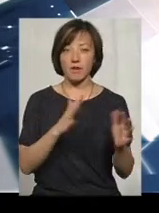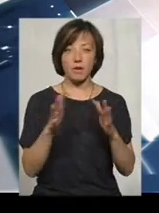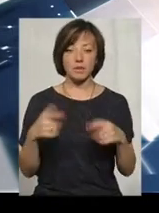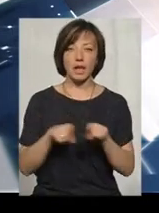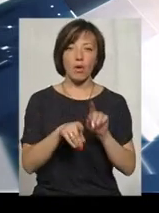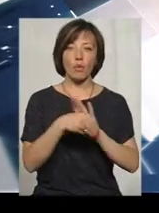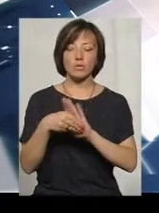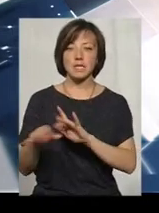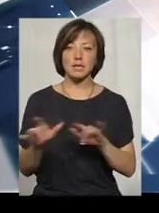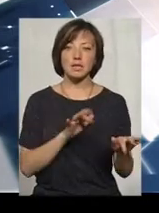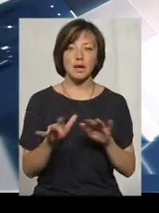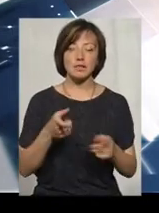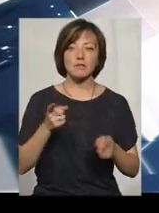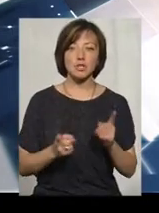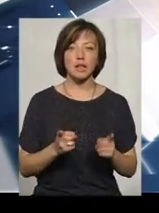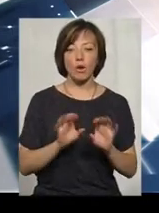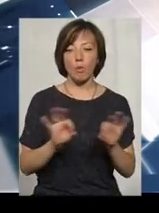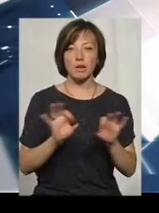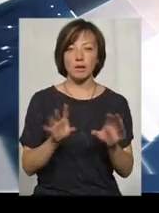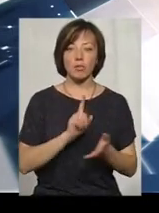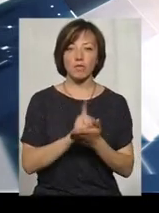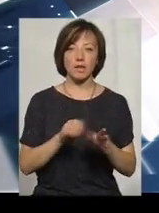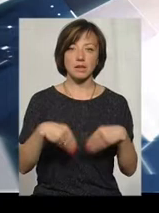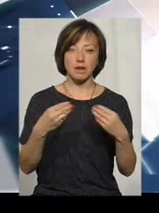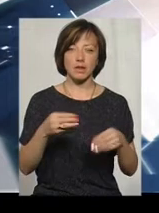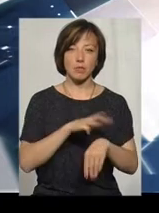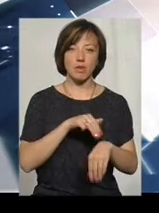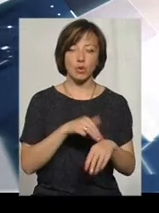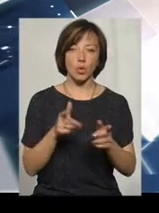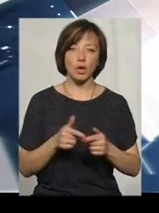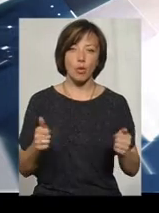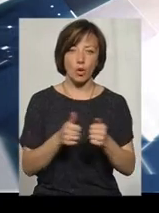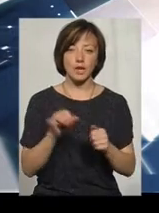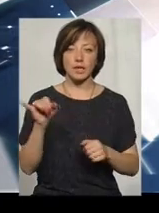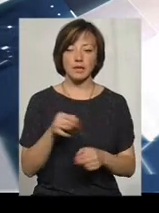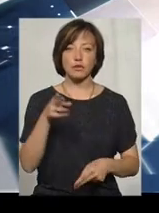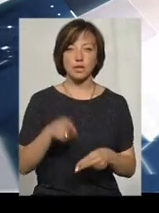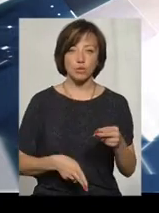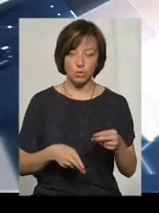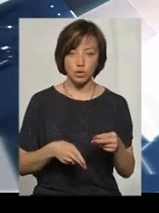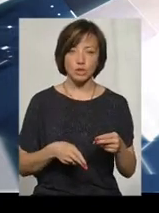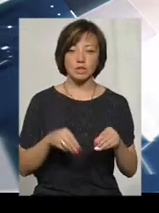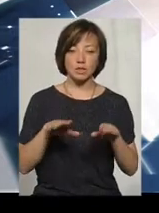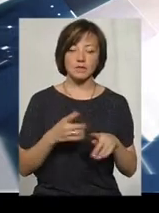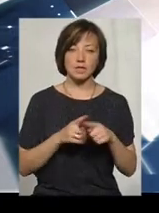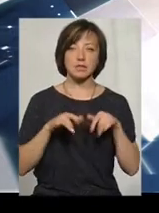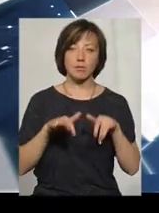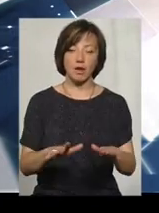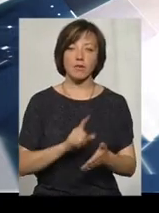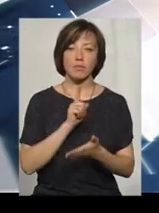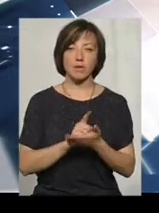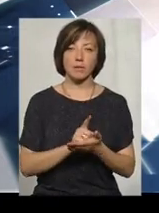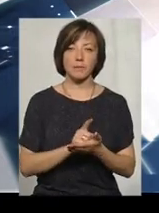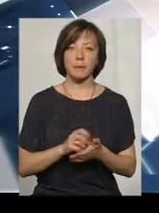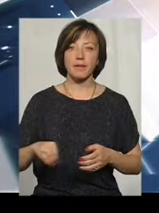таких корупційних діянь, то, звичайно, коментарі повинні давати правоохоронні органи. І остаточну крапку в цих справах, звісно, як і в